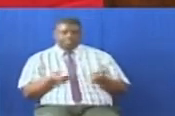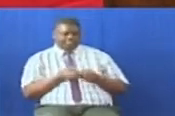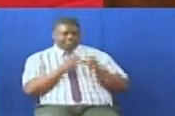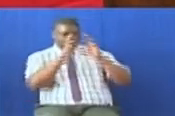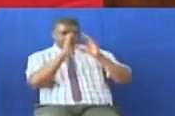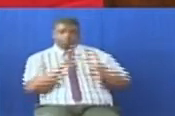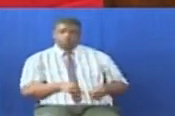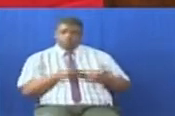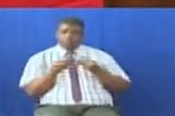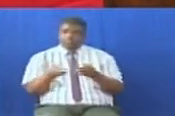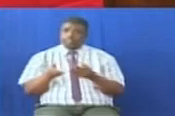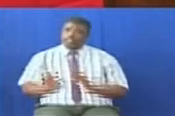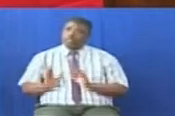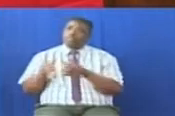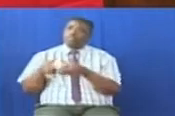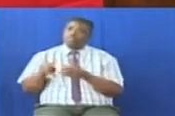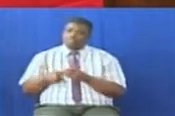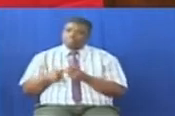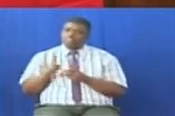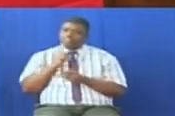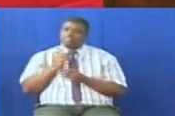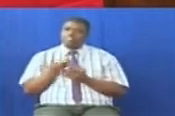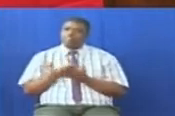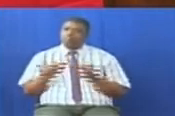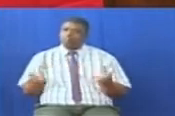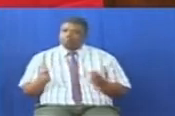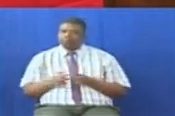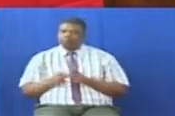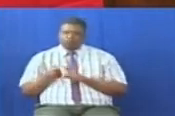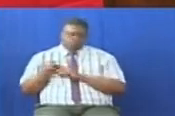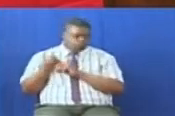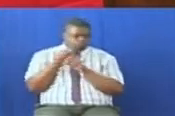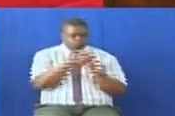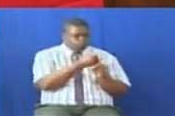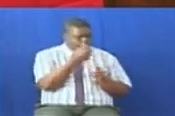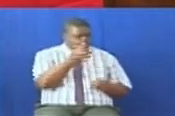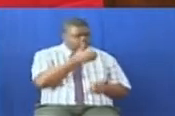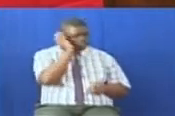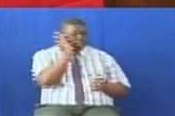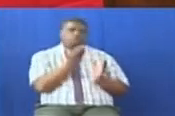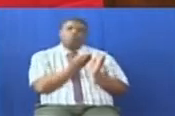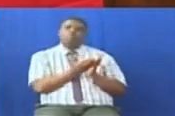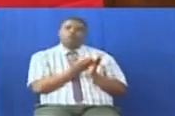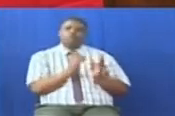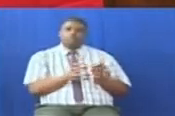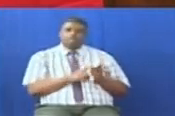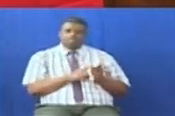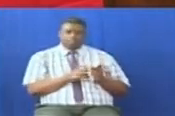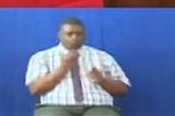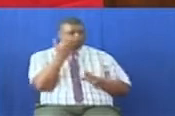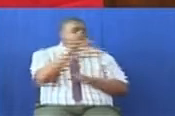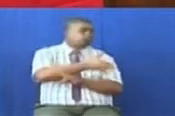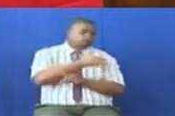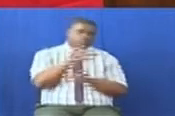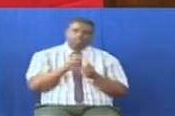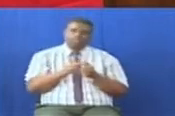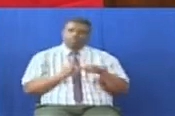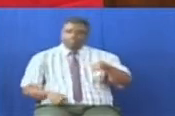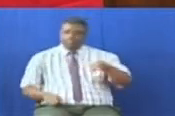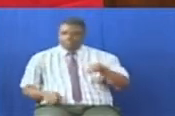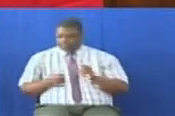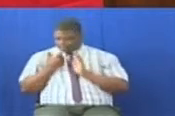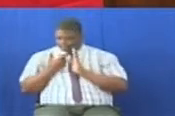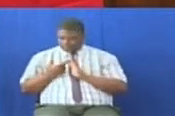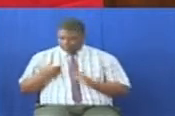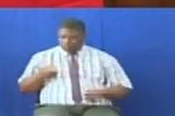na kamati, tuna kila sababu ya kuisukuma na kuiomba serikali iingilie jambo hili. Hata kama kuna